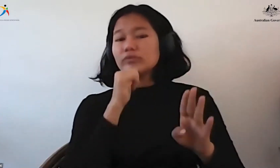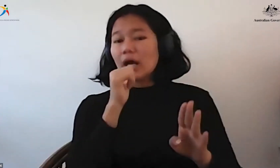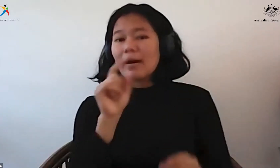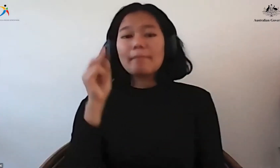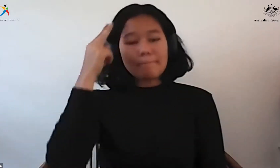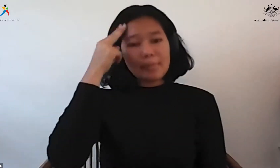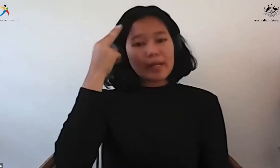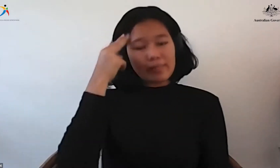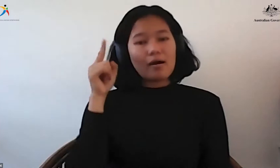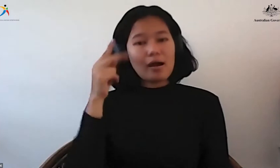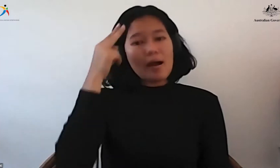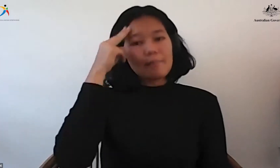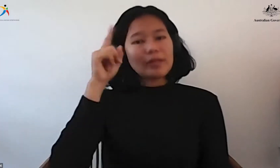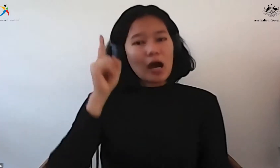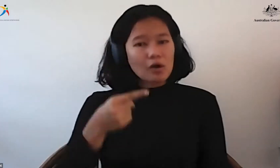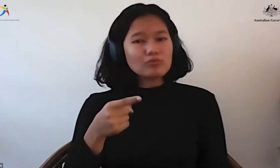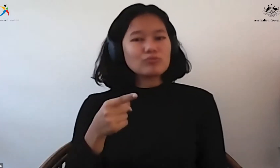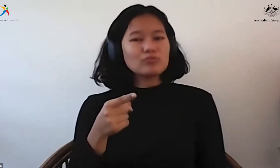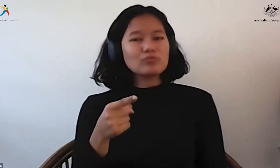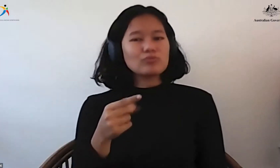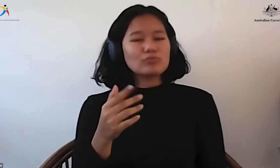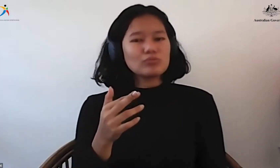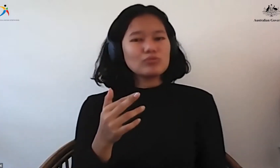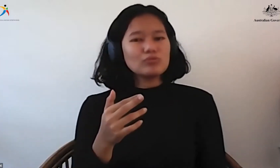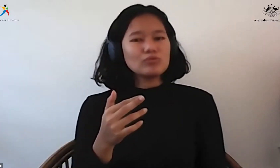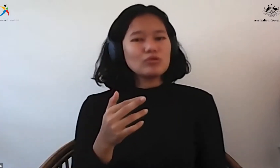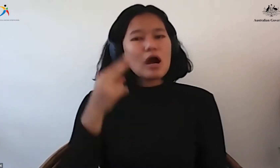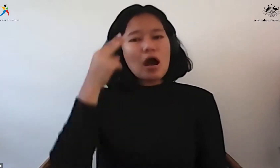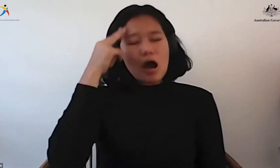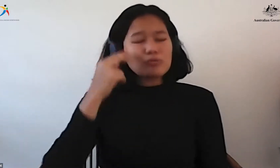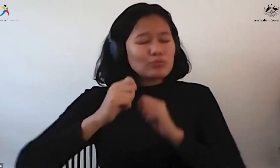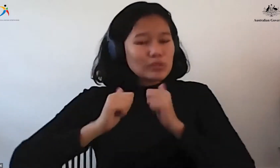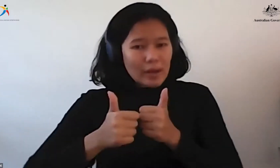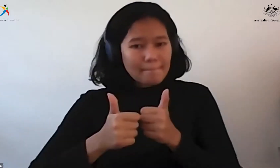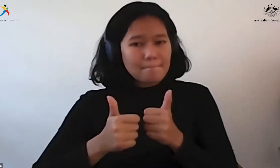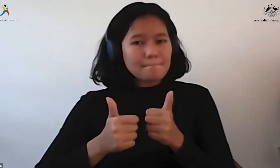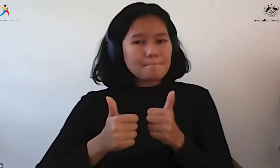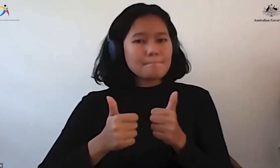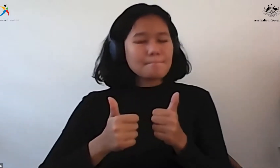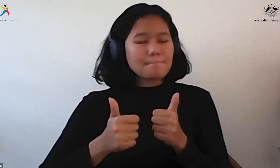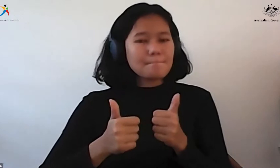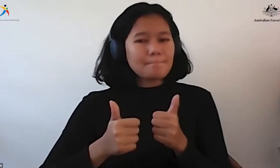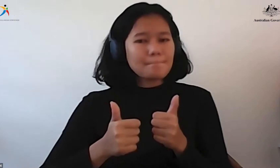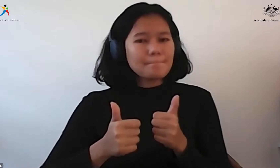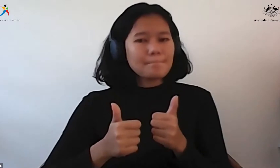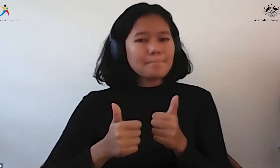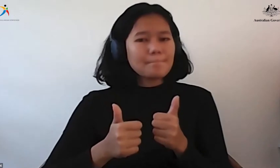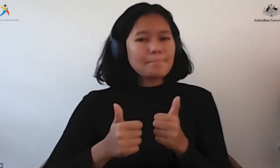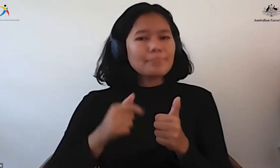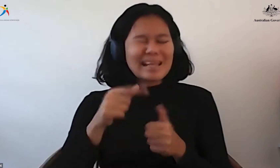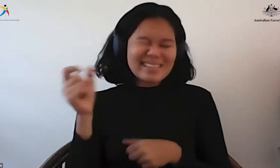itu memang harus sense of crisis-nya ini harus tinggi sekali, agile, dan secara